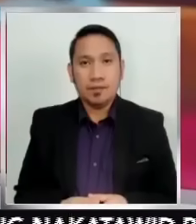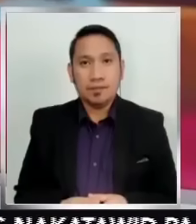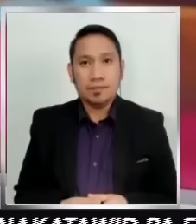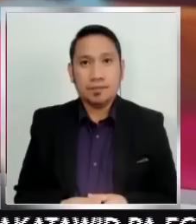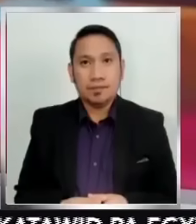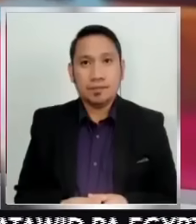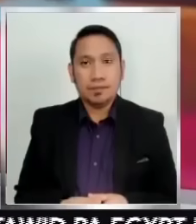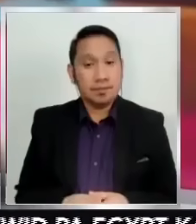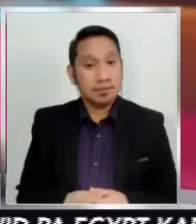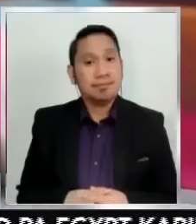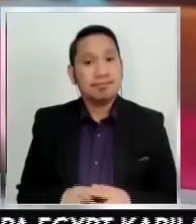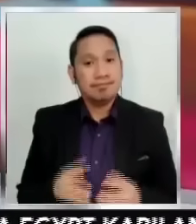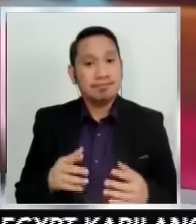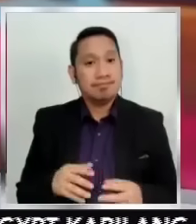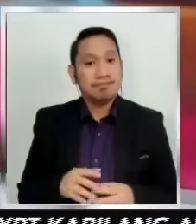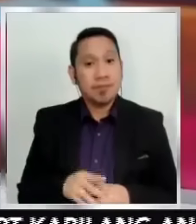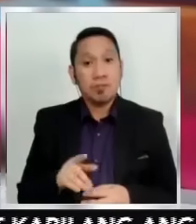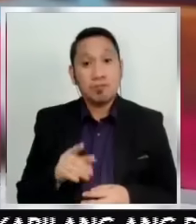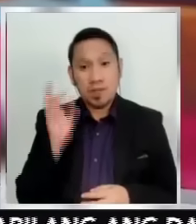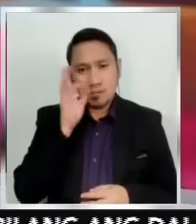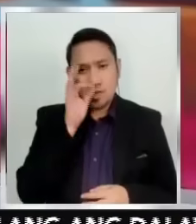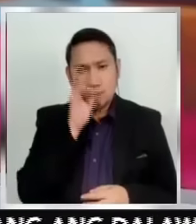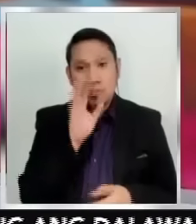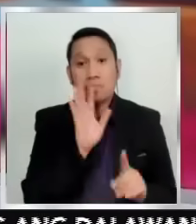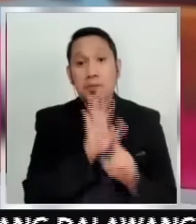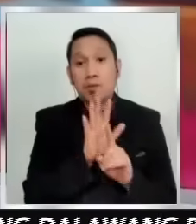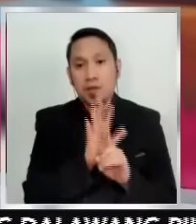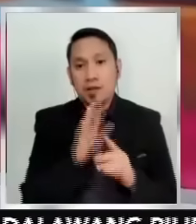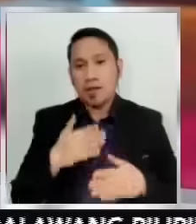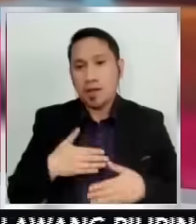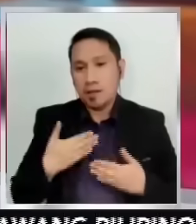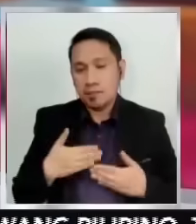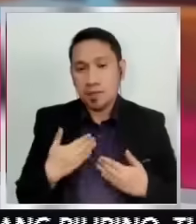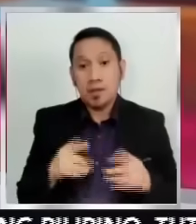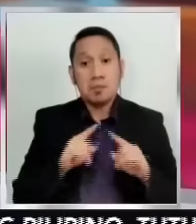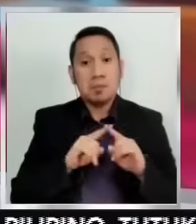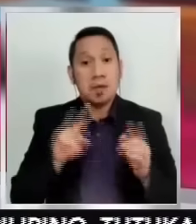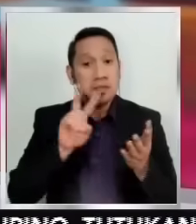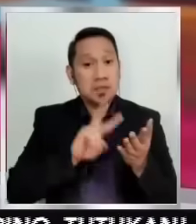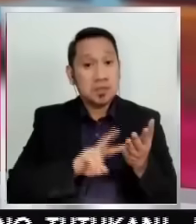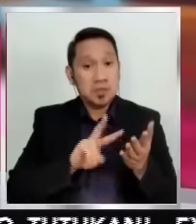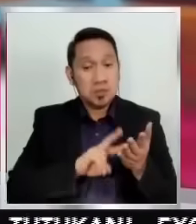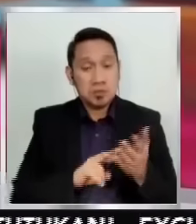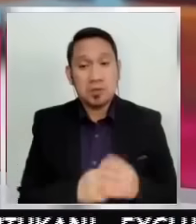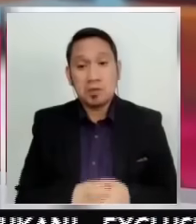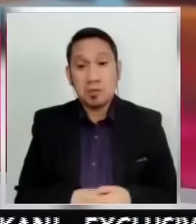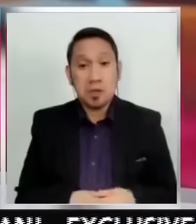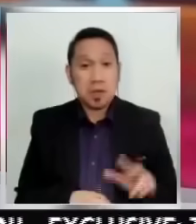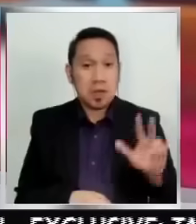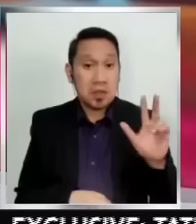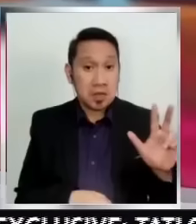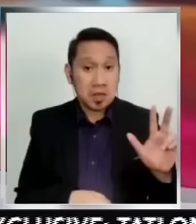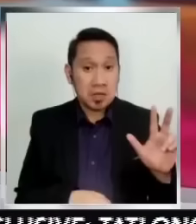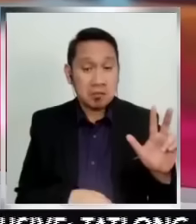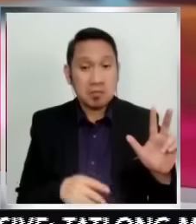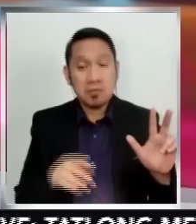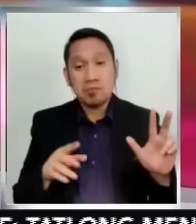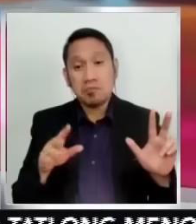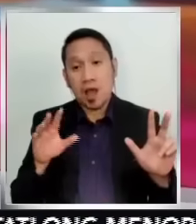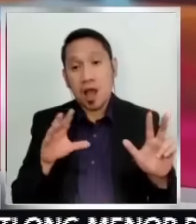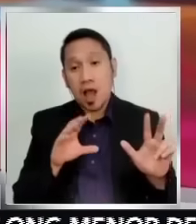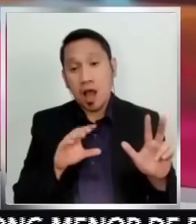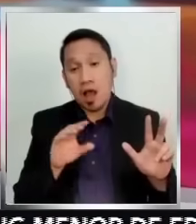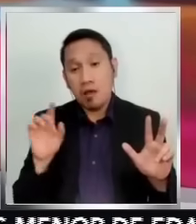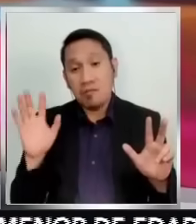Kilalang masayahin ang mga Pilipino, pero sa isang survey, lumabas na 3 sa bawat 5 Pinoy ang nakararanas ng kalungkutan at isa